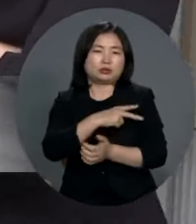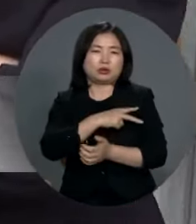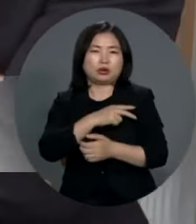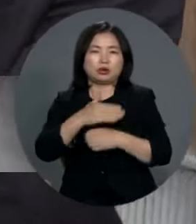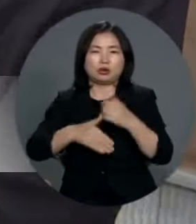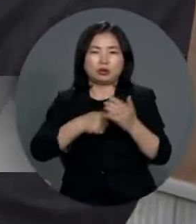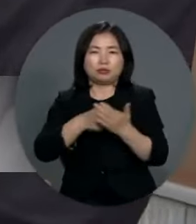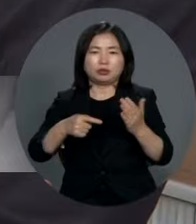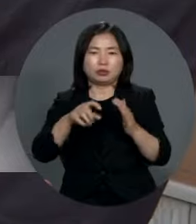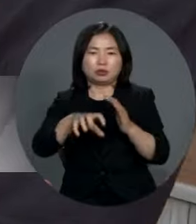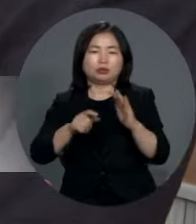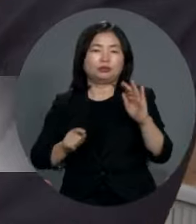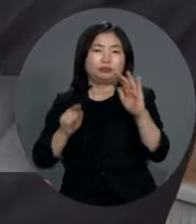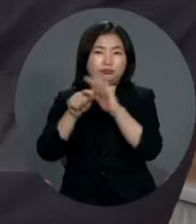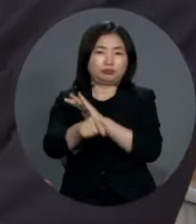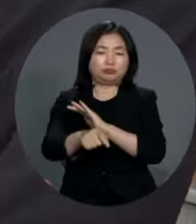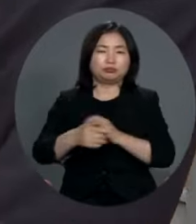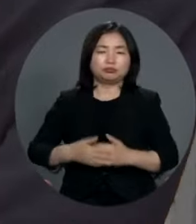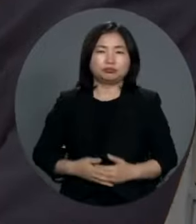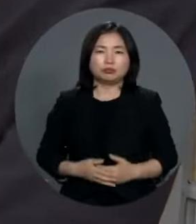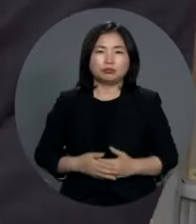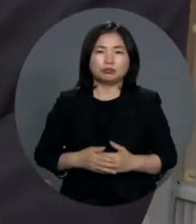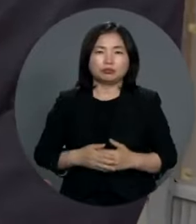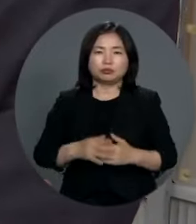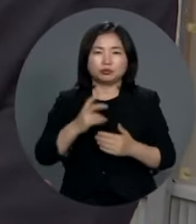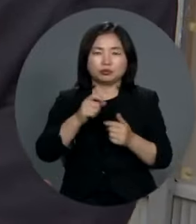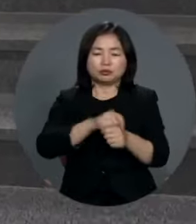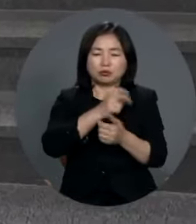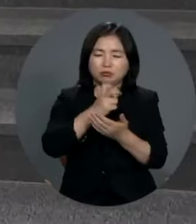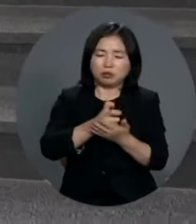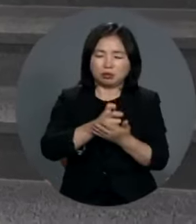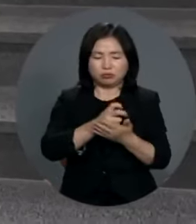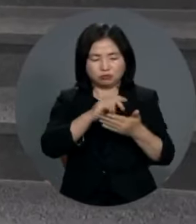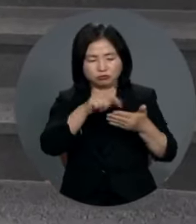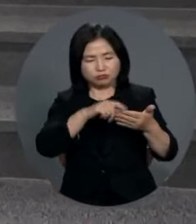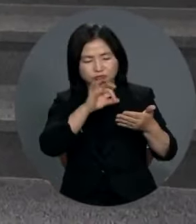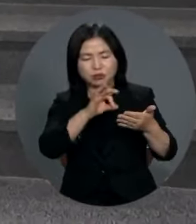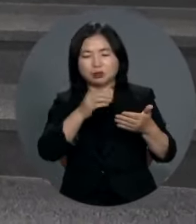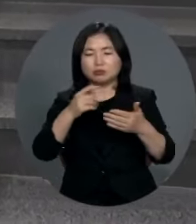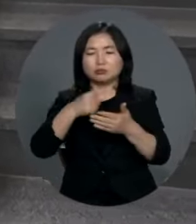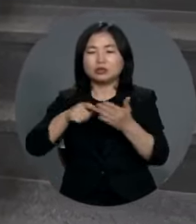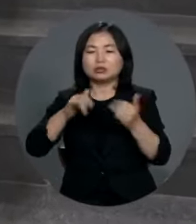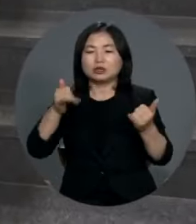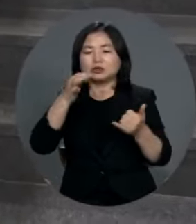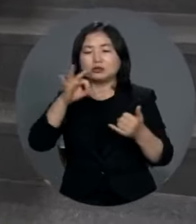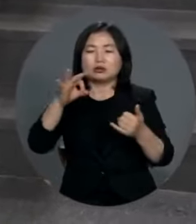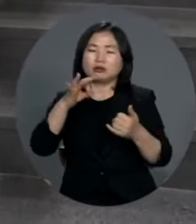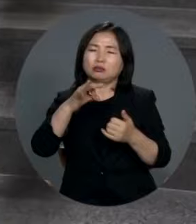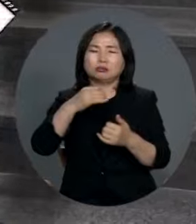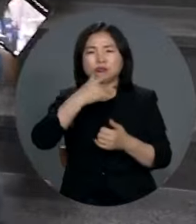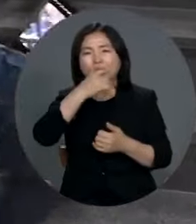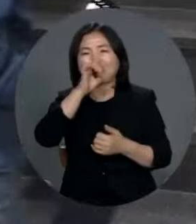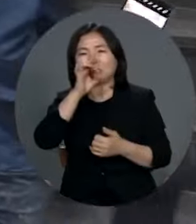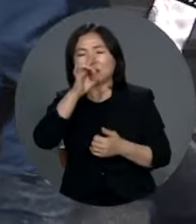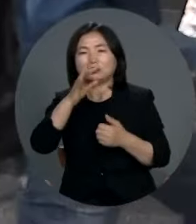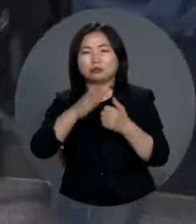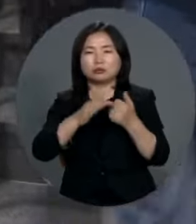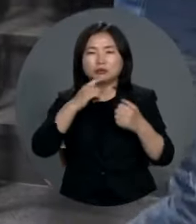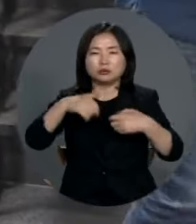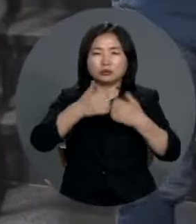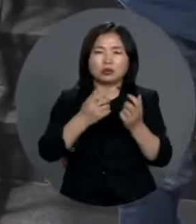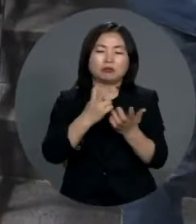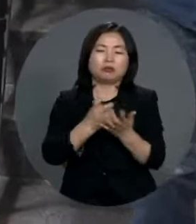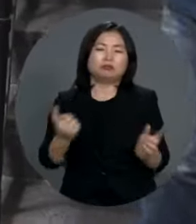대구 피해 현장을 찾았습니다. 현행 특별법으로는 피해자로 인정받기가 너무 까다로워 민주당은